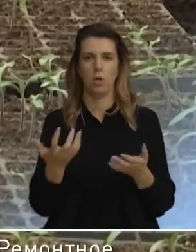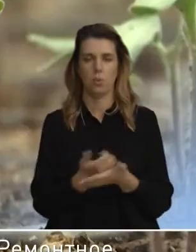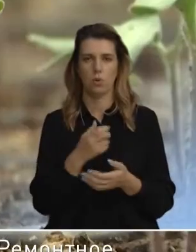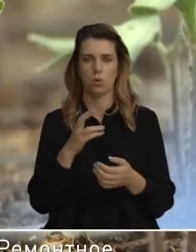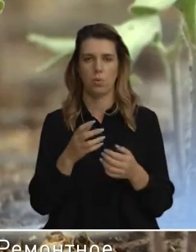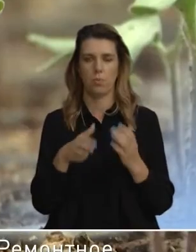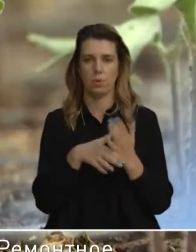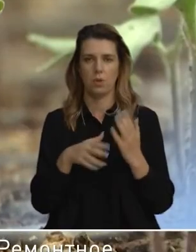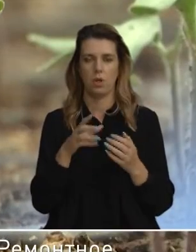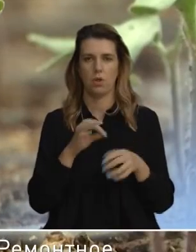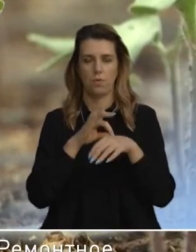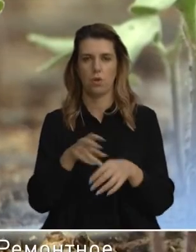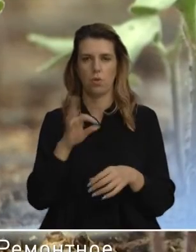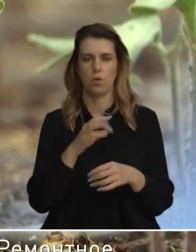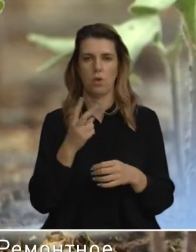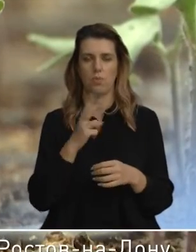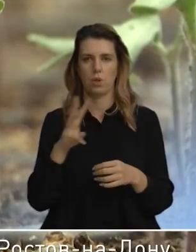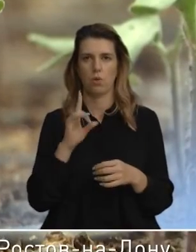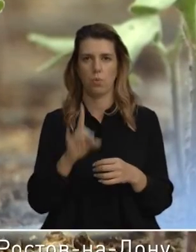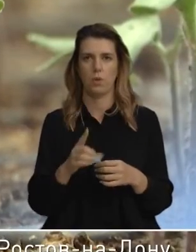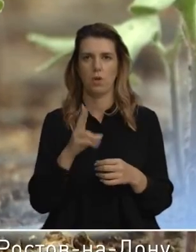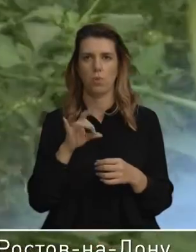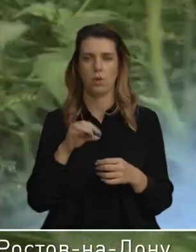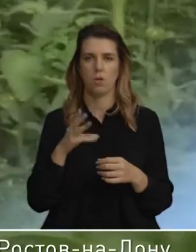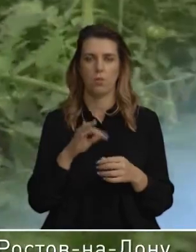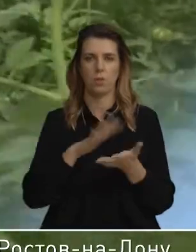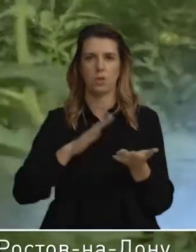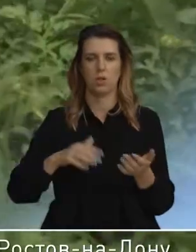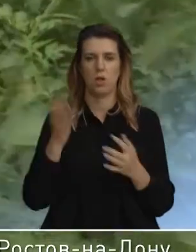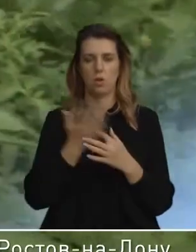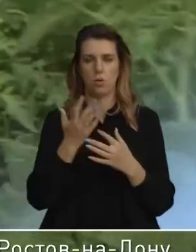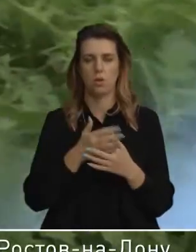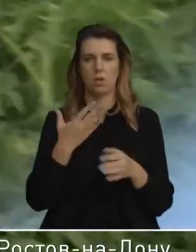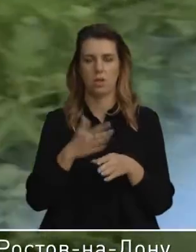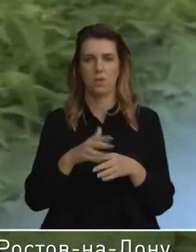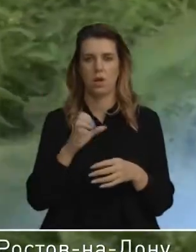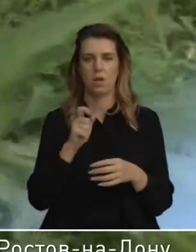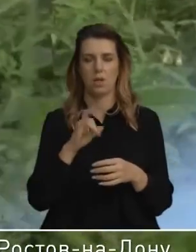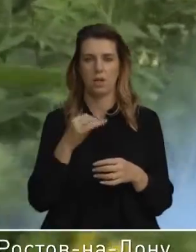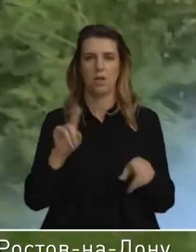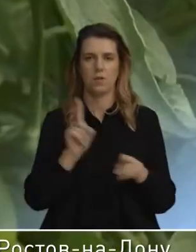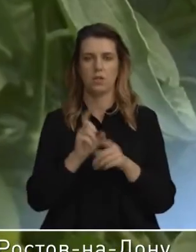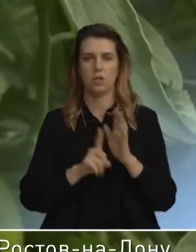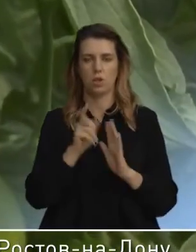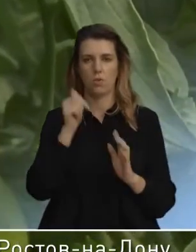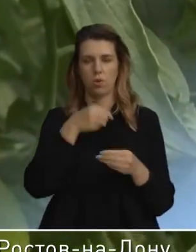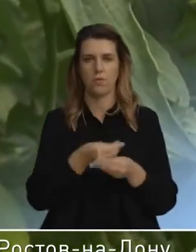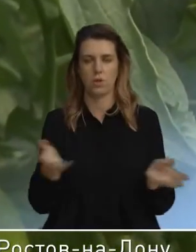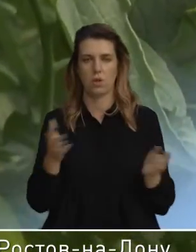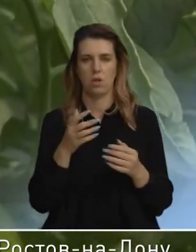получателей господдержки доведены более 2 миллиардов рублей. Кроме того, продолжается льготное кредитование аграриев. Так, с начала года